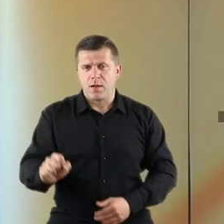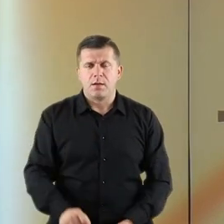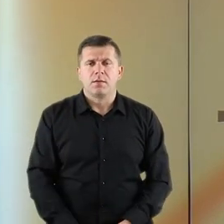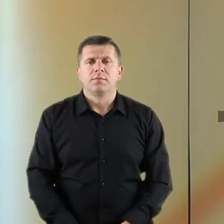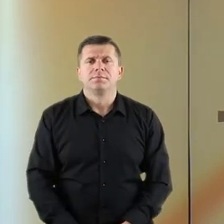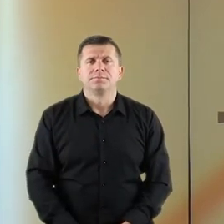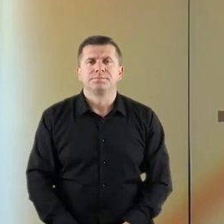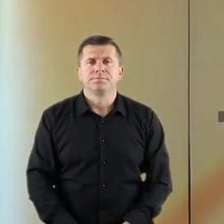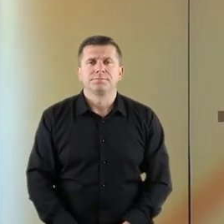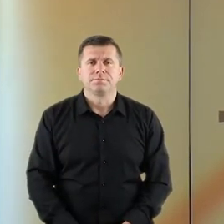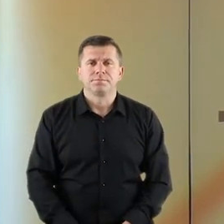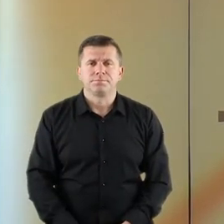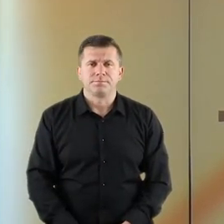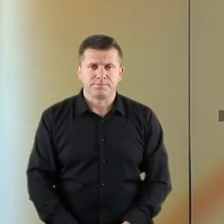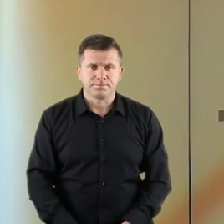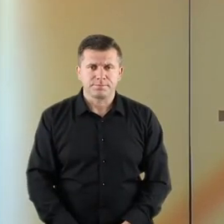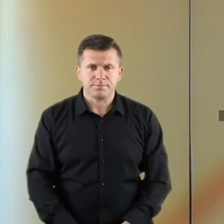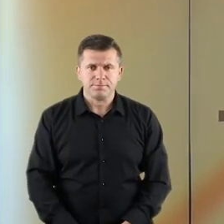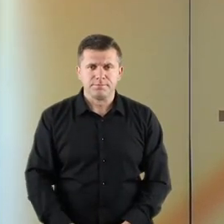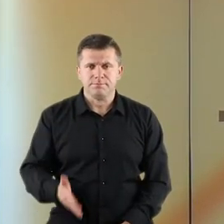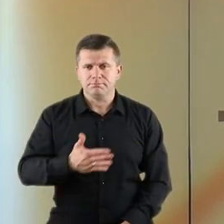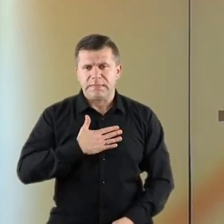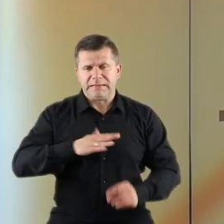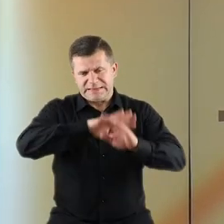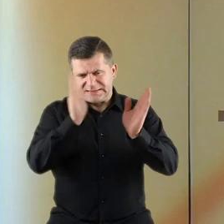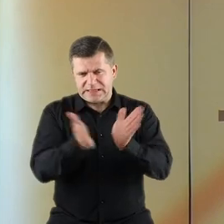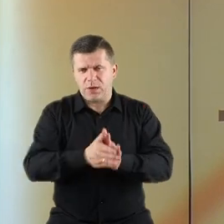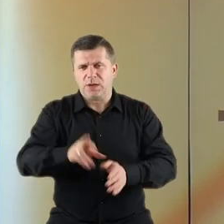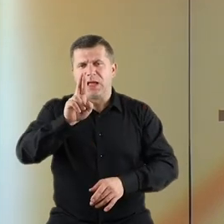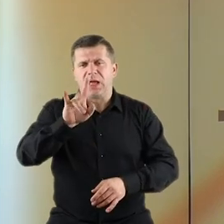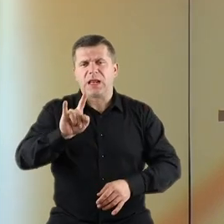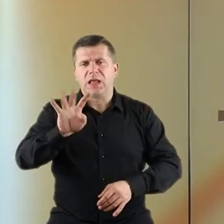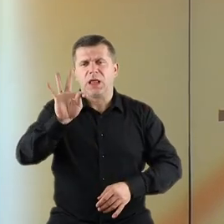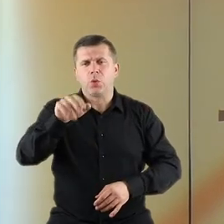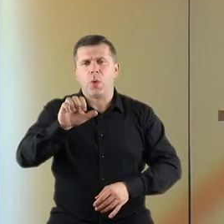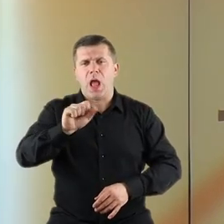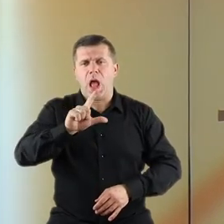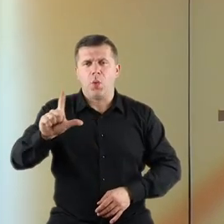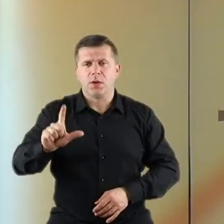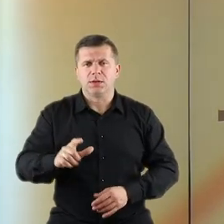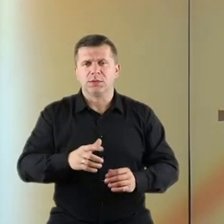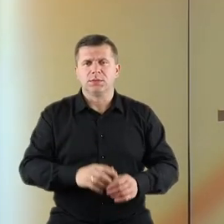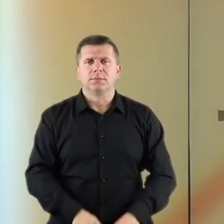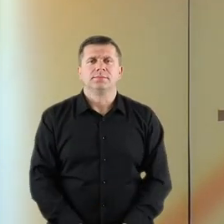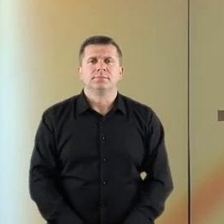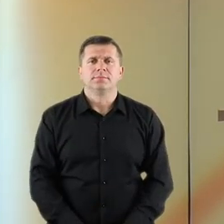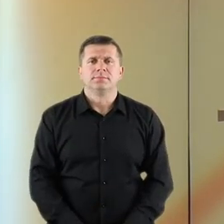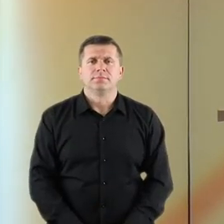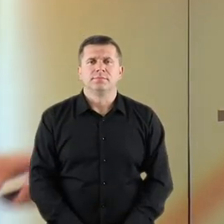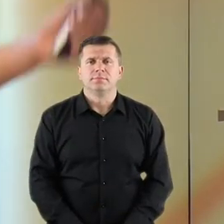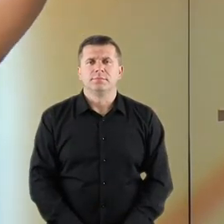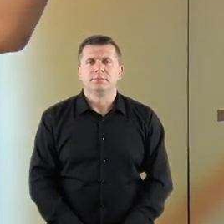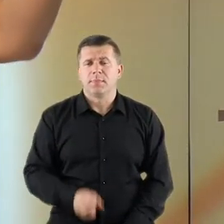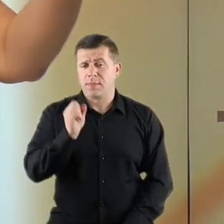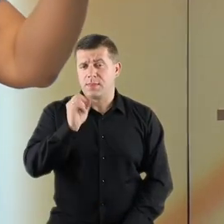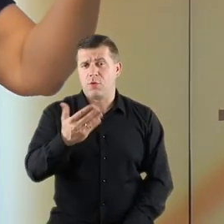z im mamy właściwie cały rytuał tutaj ujęty tak